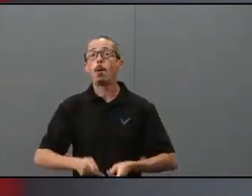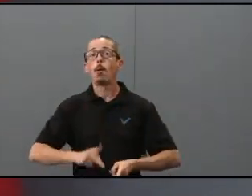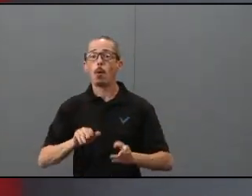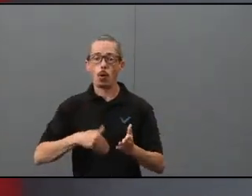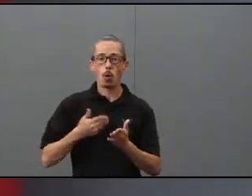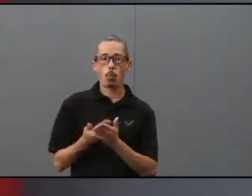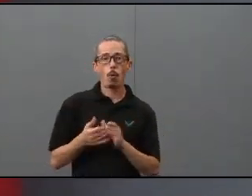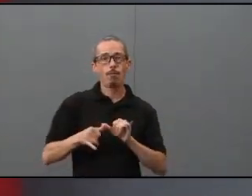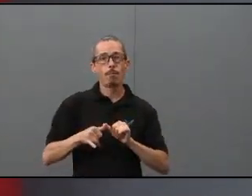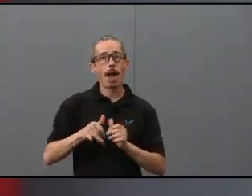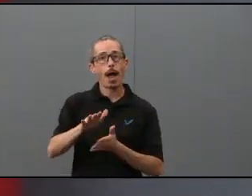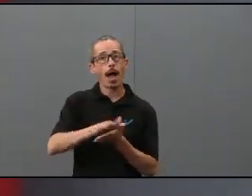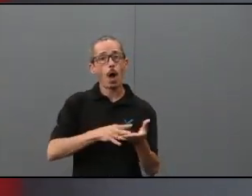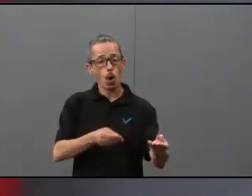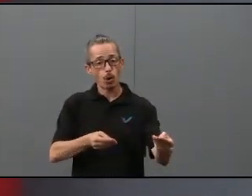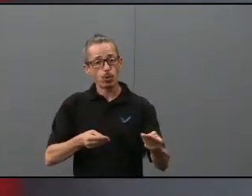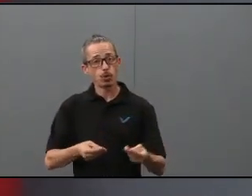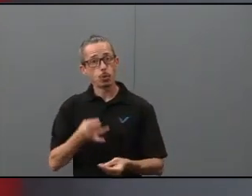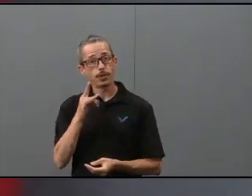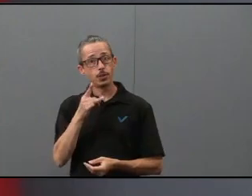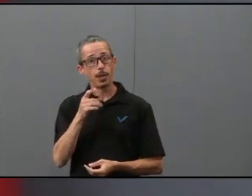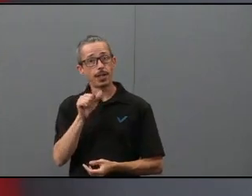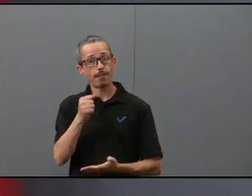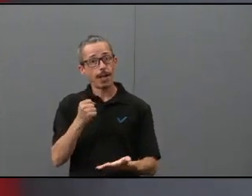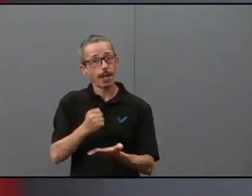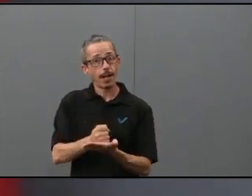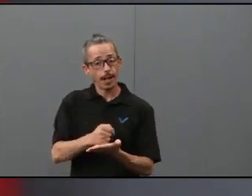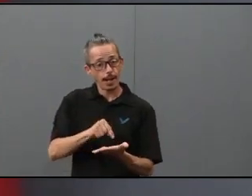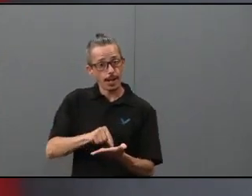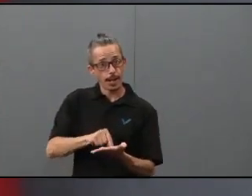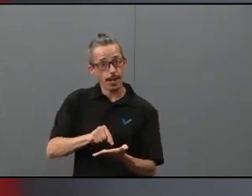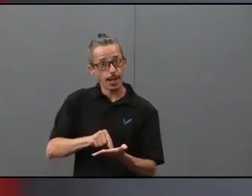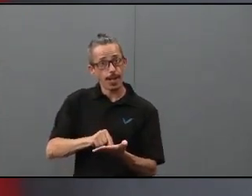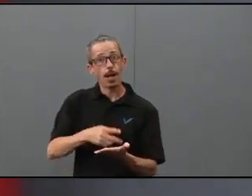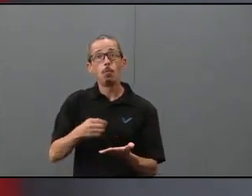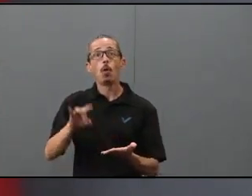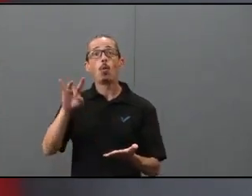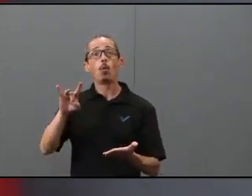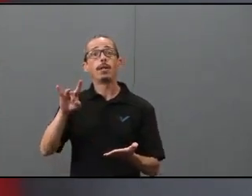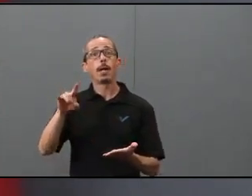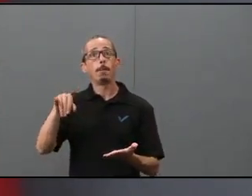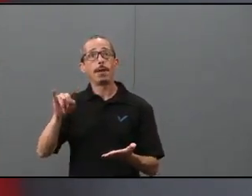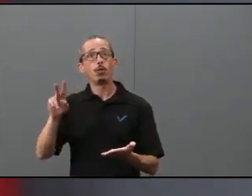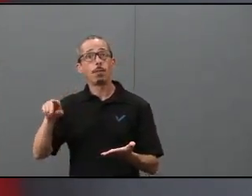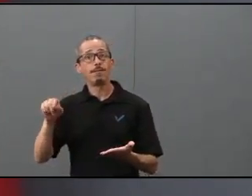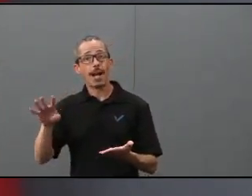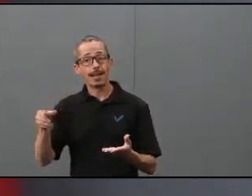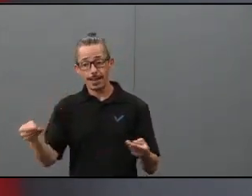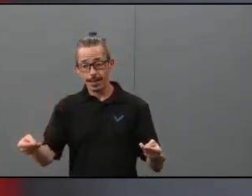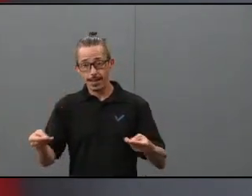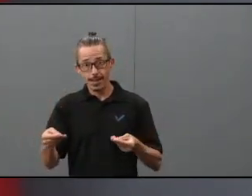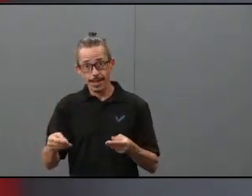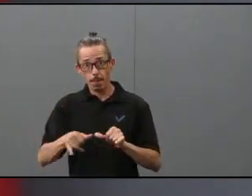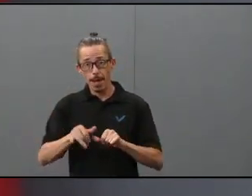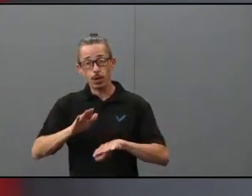plans du 18 avril 2024 et du 8 mai 2024 concernant l'installation de bandes de